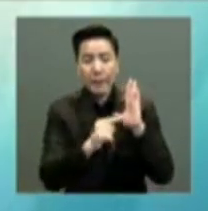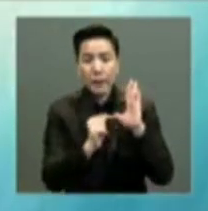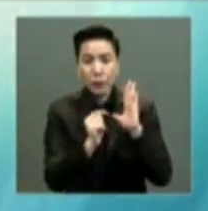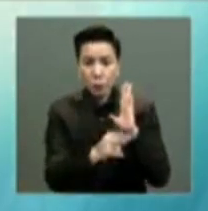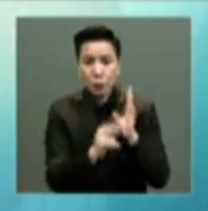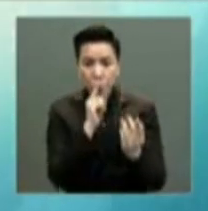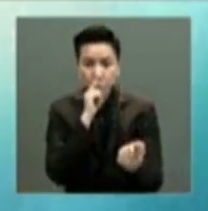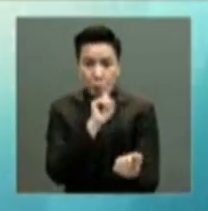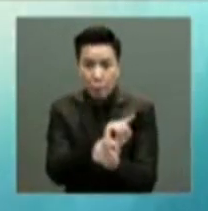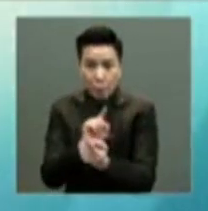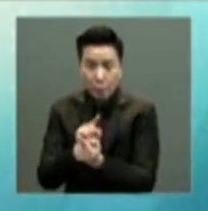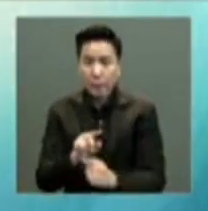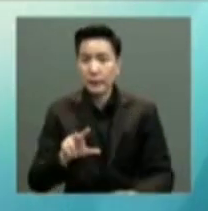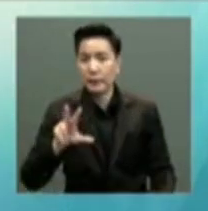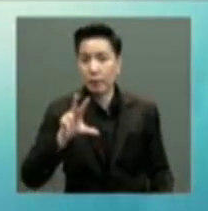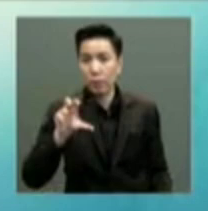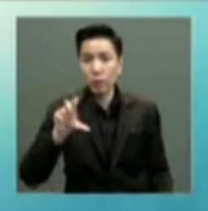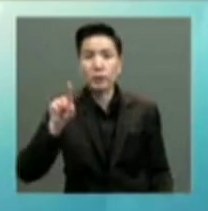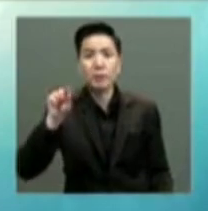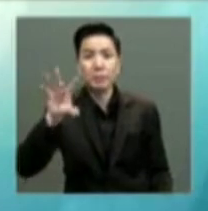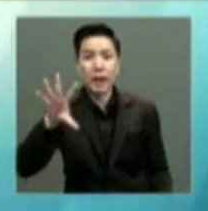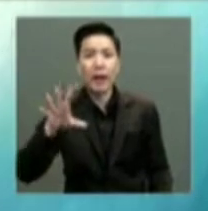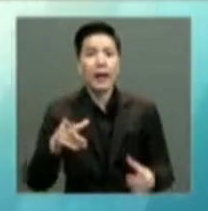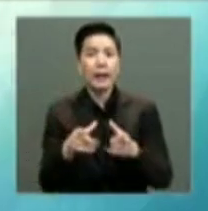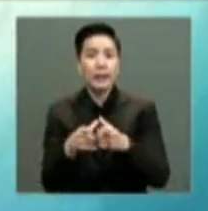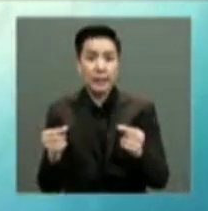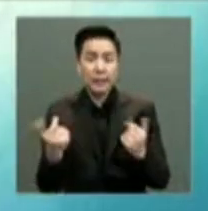เรื่องนี้นะช่วงเวลาอย่างนี้แล้วก็ไปอยู่ดื่มเสียบหลังไหนแย่หมดทั้งเรื่องของทางด้านจริยธรรมเรื่องของอะไรตั้งหลายและรวมถึงสุขภาพด้วยนะครับช่วยกันนะครับภาพถัดมาก็จะเห็นภาพของพนักงานของทางแต่ละจังหวัดนะครับกรุงเทพฯก็จะเยอะหน่อยห้าร้อยกว่านะคะดีนะครับเรื่องของคุ่ปทุมธานีอีกประมาณ325